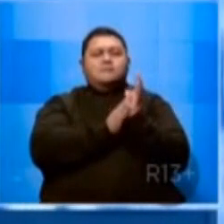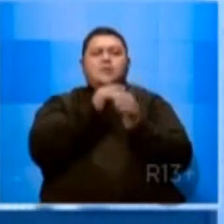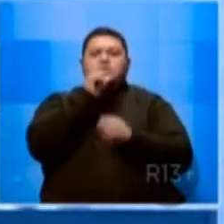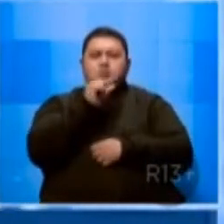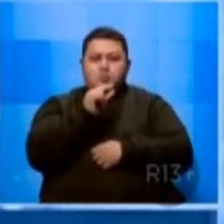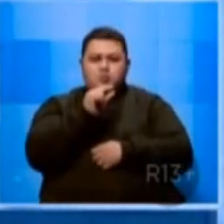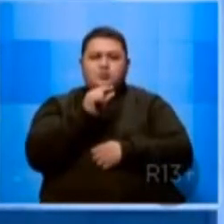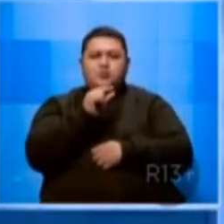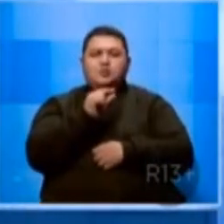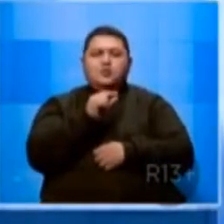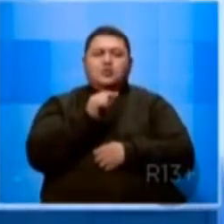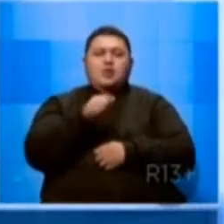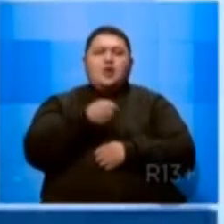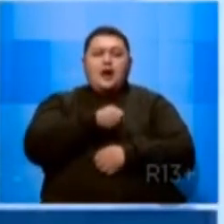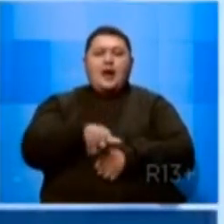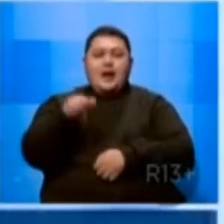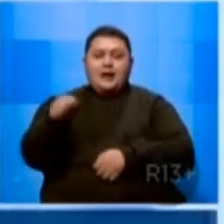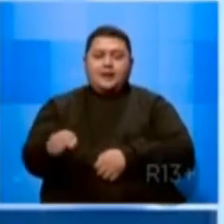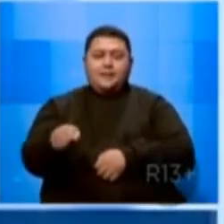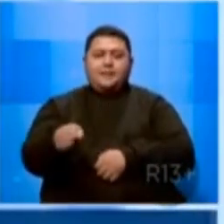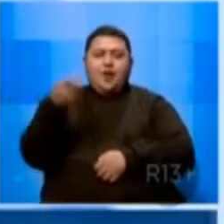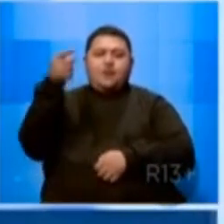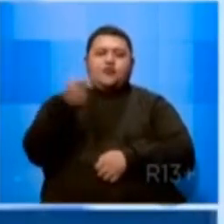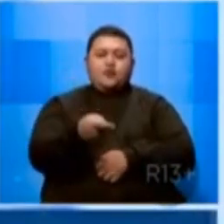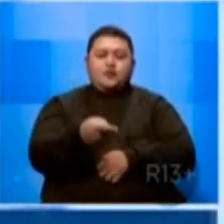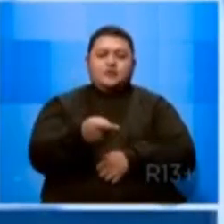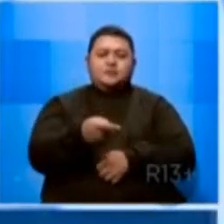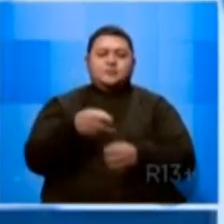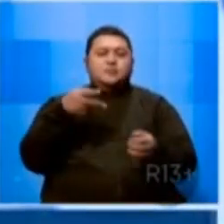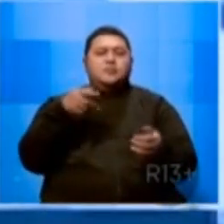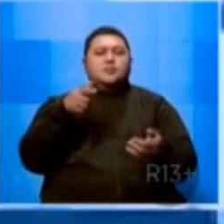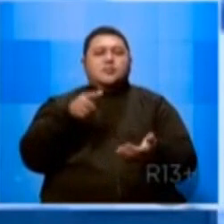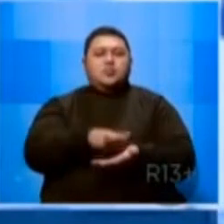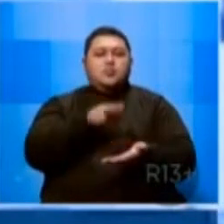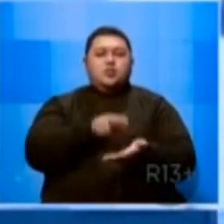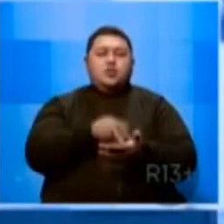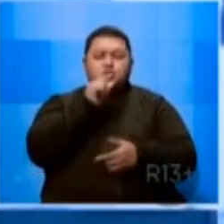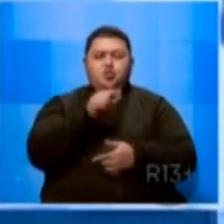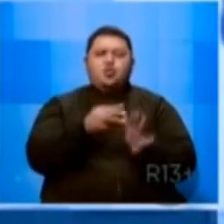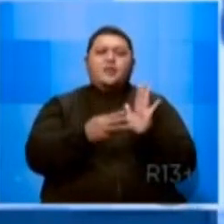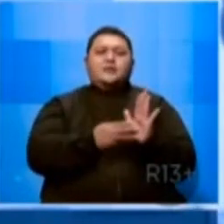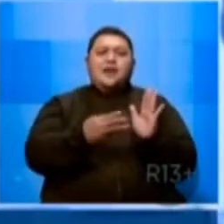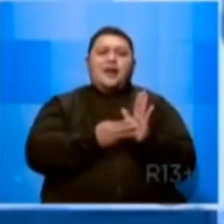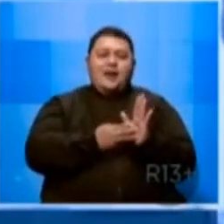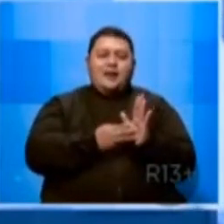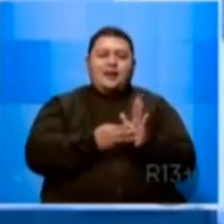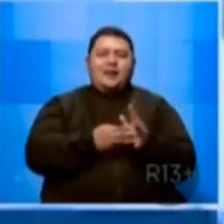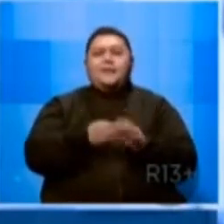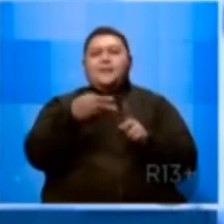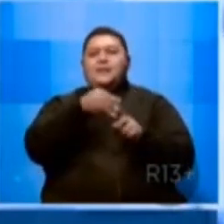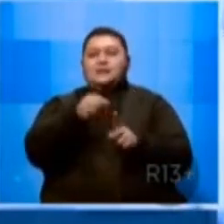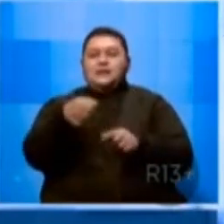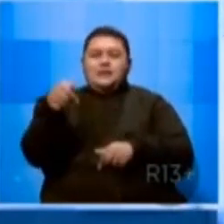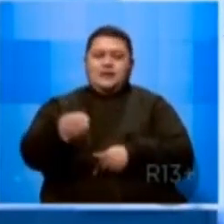kepada majelis hakim yang memvonis memutus perkara perkara Yosua ini ya karena apa